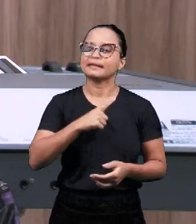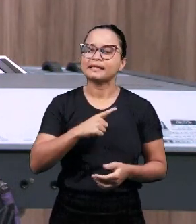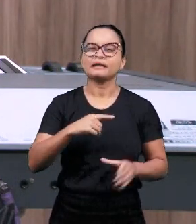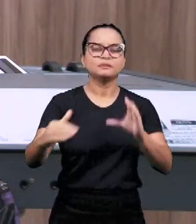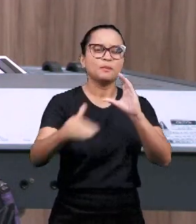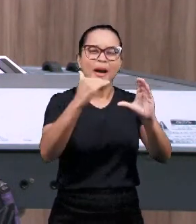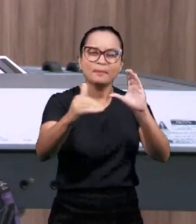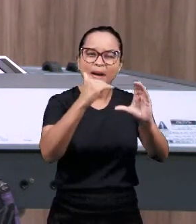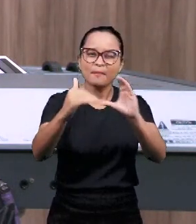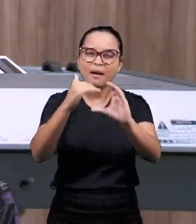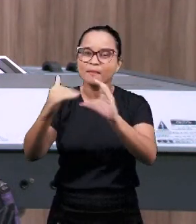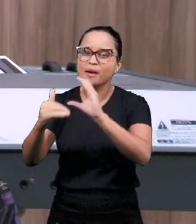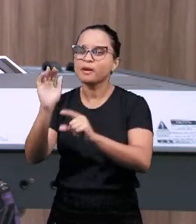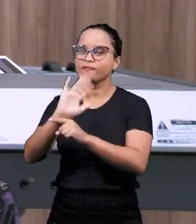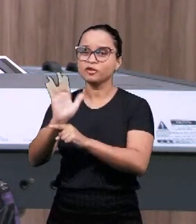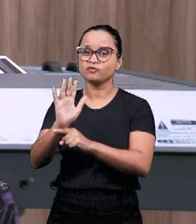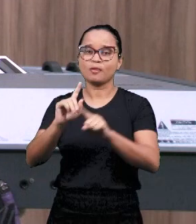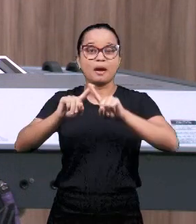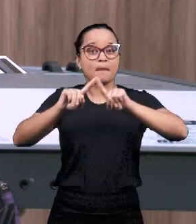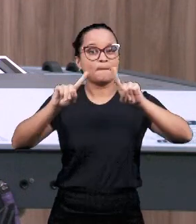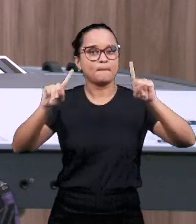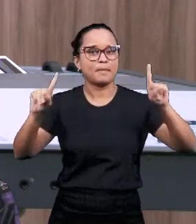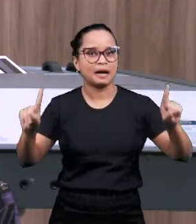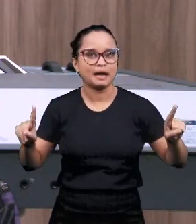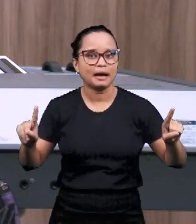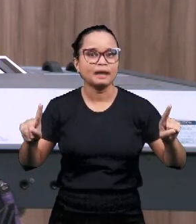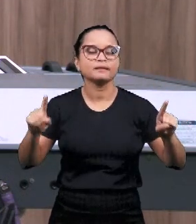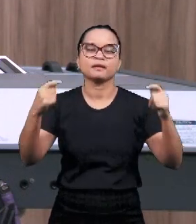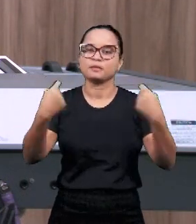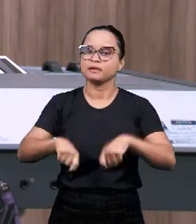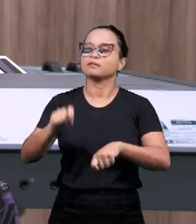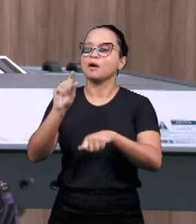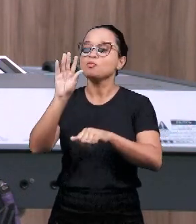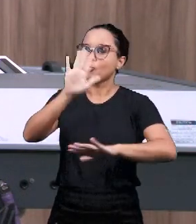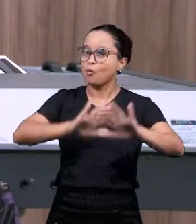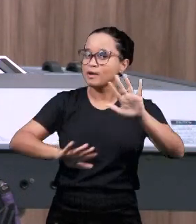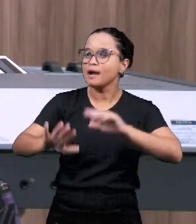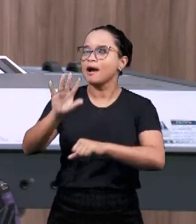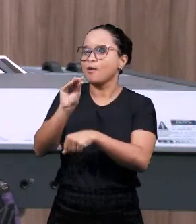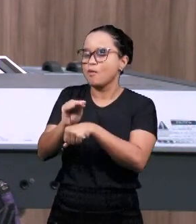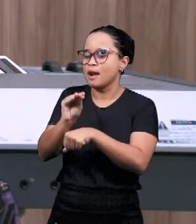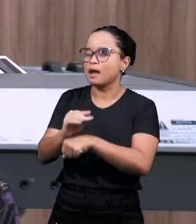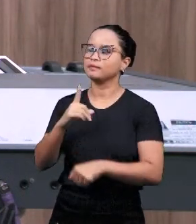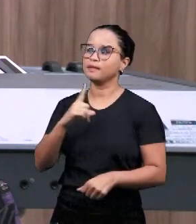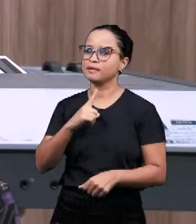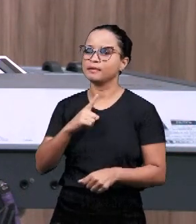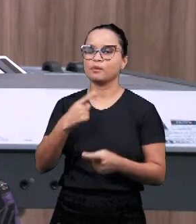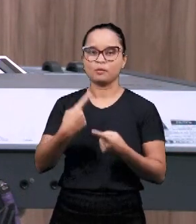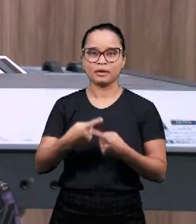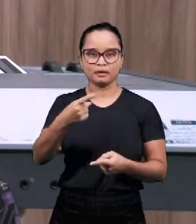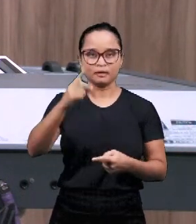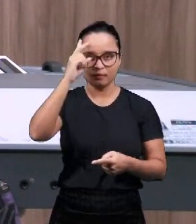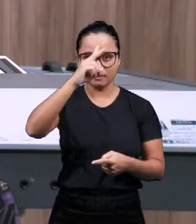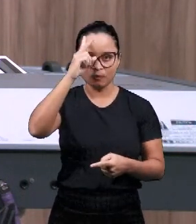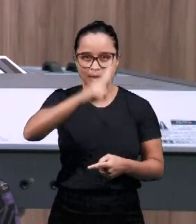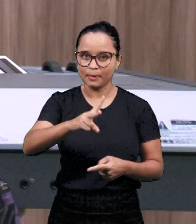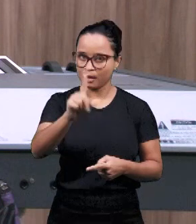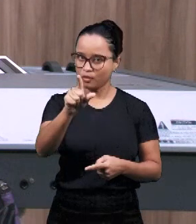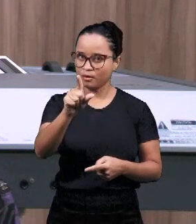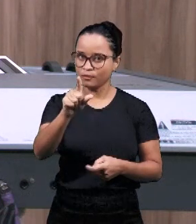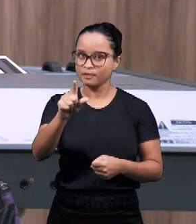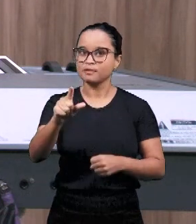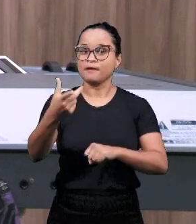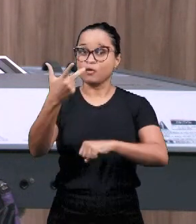recevoir beaucoup de vidéos, mais nous ne pouvons pas laisser de prendre soin de nous. Donc, je veux vous rappeler, si